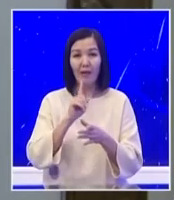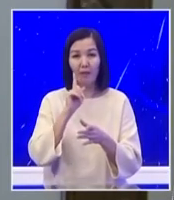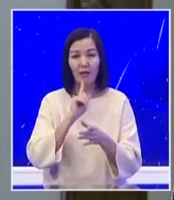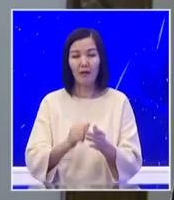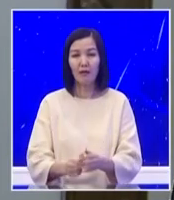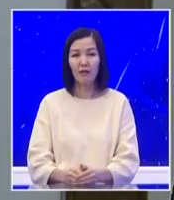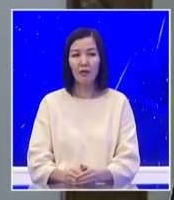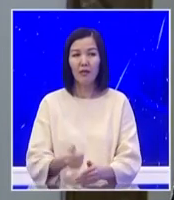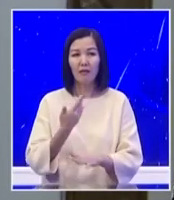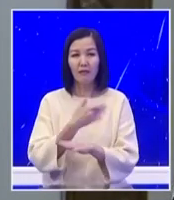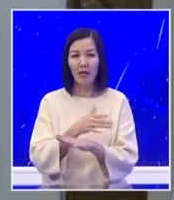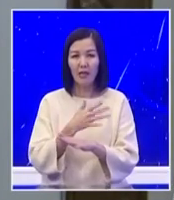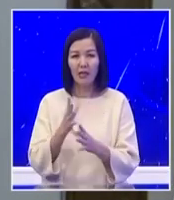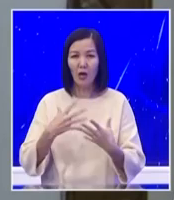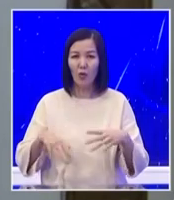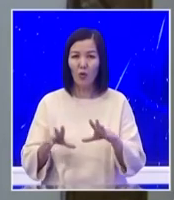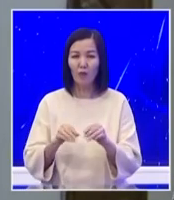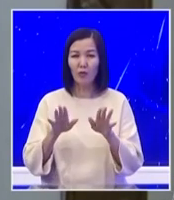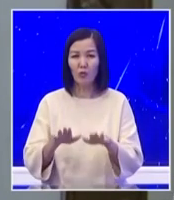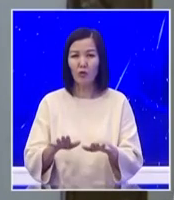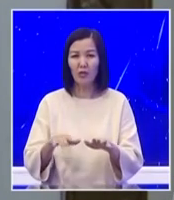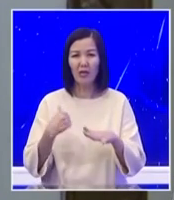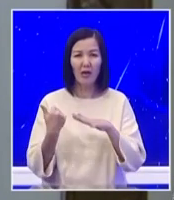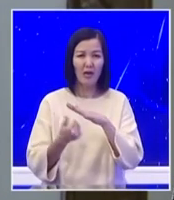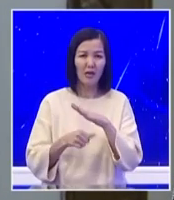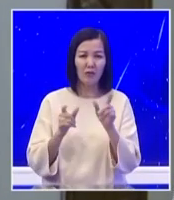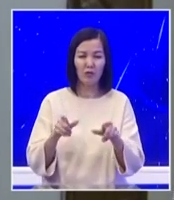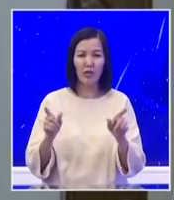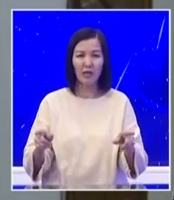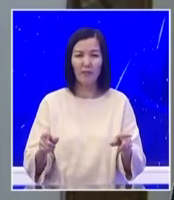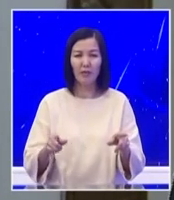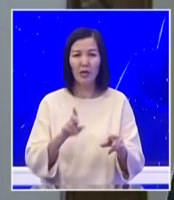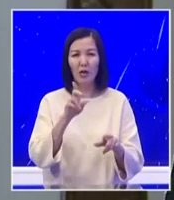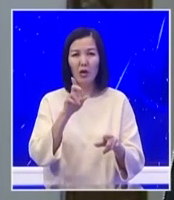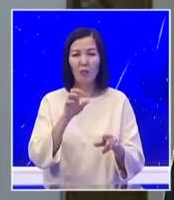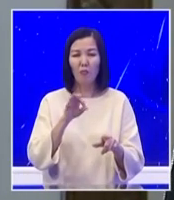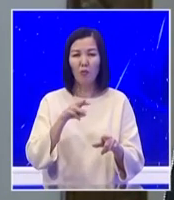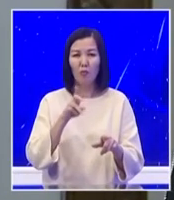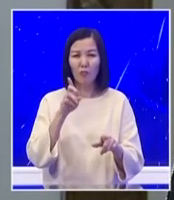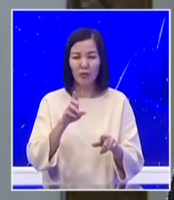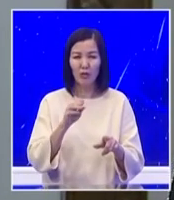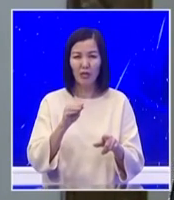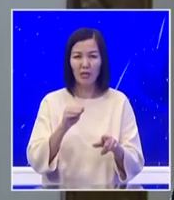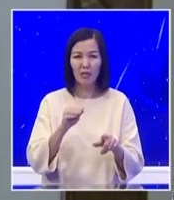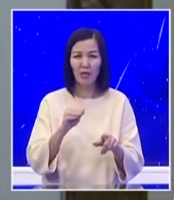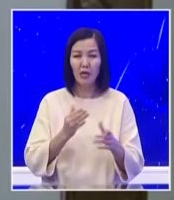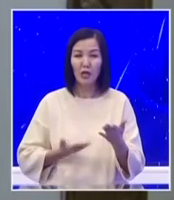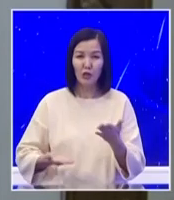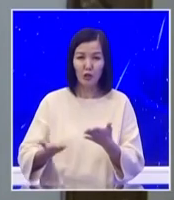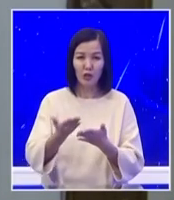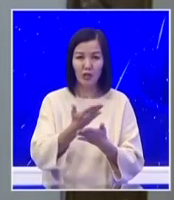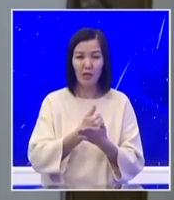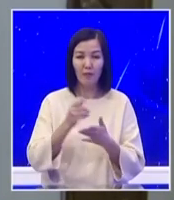Далада, қоғамдық орындарда қаңғып жүрген адамдарды осы теріп, егер де мен